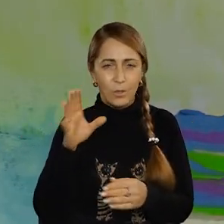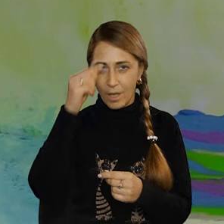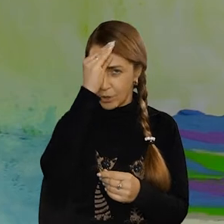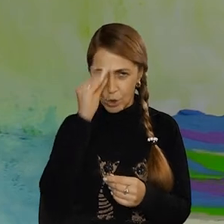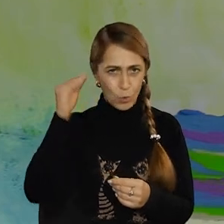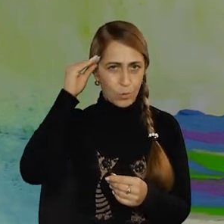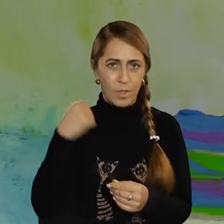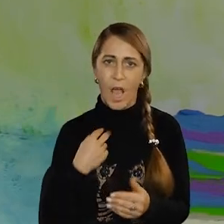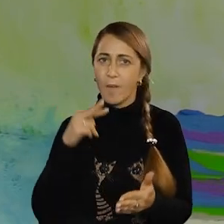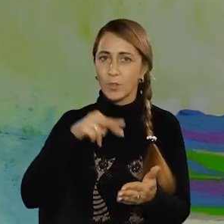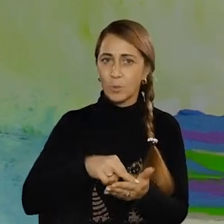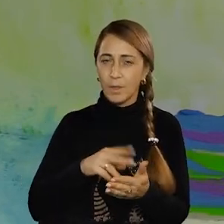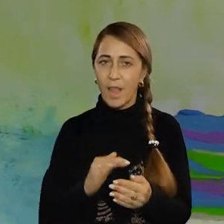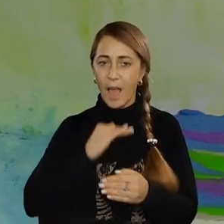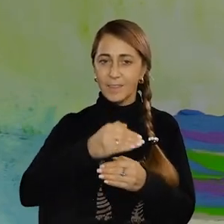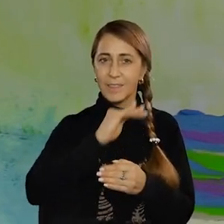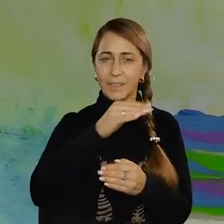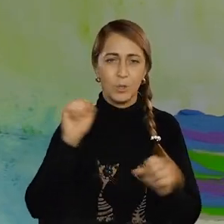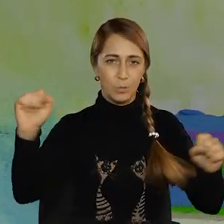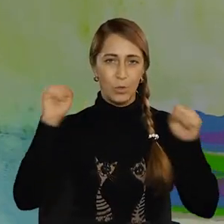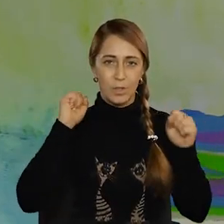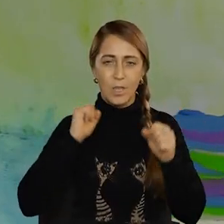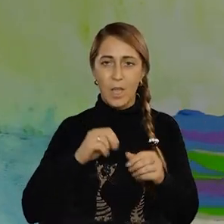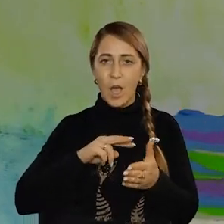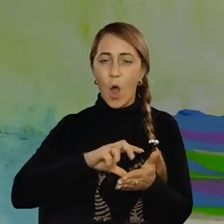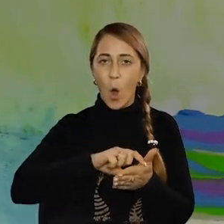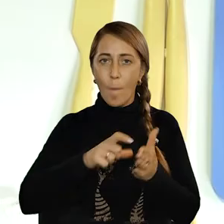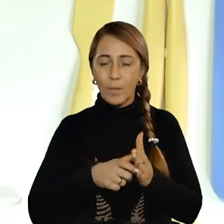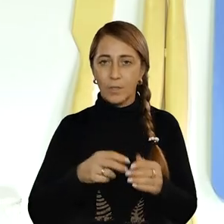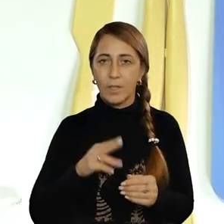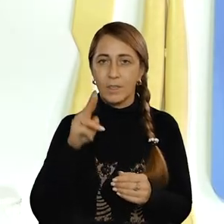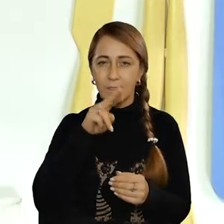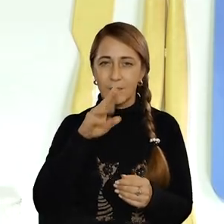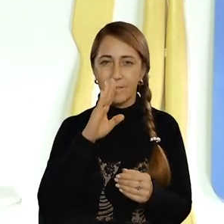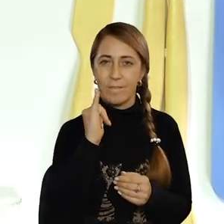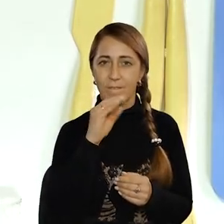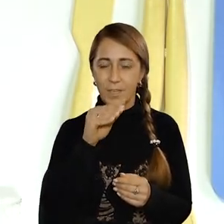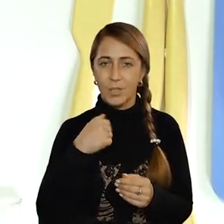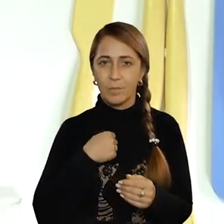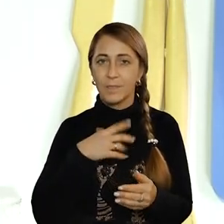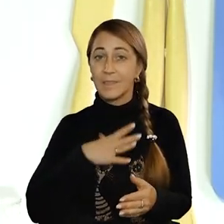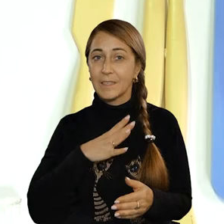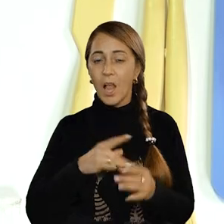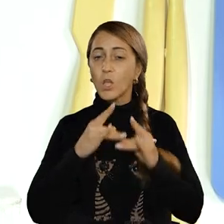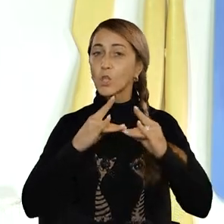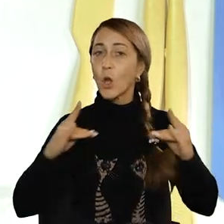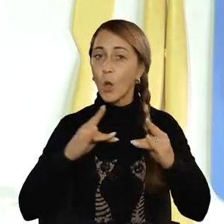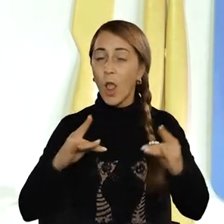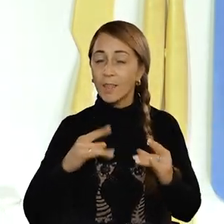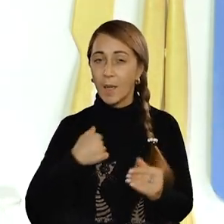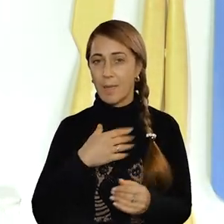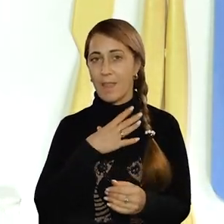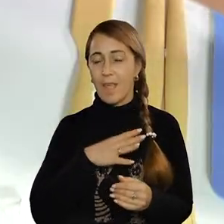чубчик, я ступив на східці спортивного комплексу «Двіж». На його порозі мене чекала вже шоколадка, адже